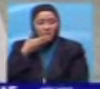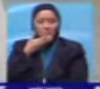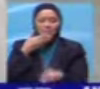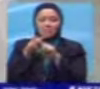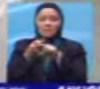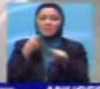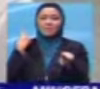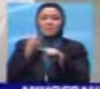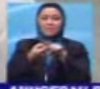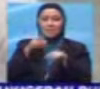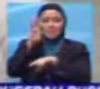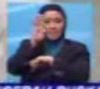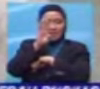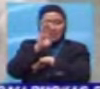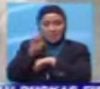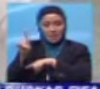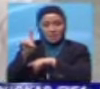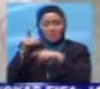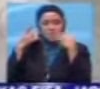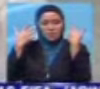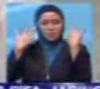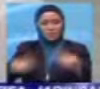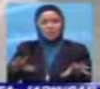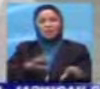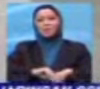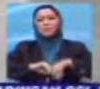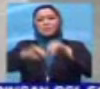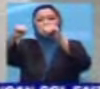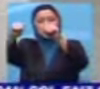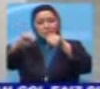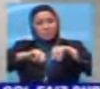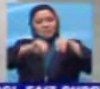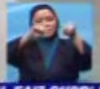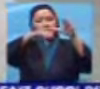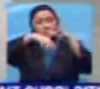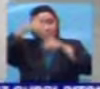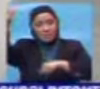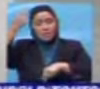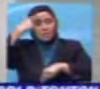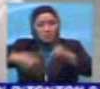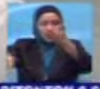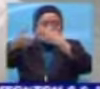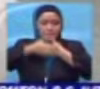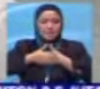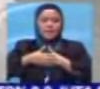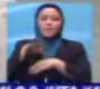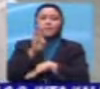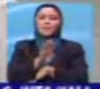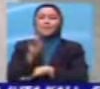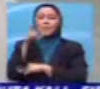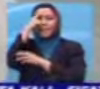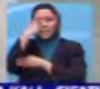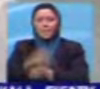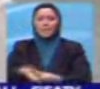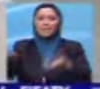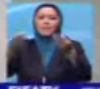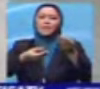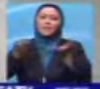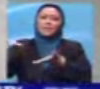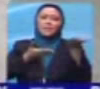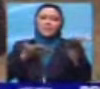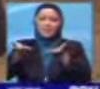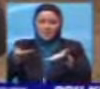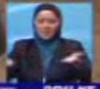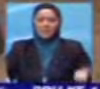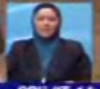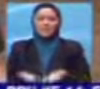dari Bagan Datuh yang telah berhijrah di Lewa baru kembali ke Bagan Datuh untuk memberi perkhidmatan mereka kepada